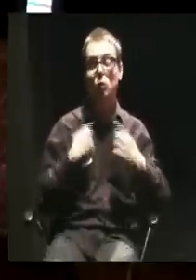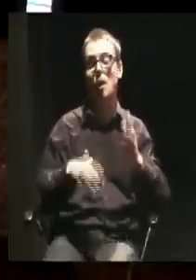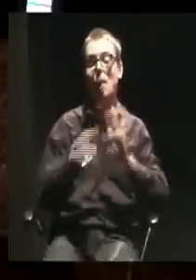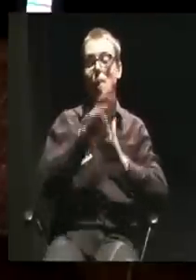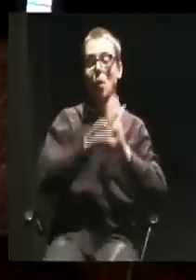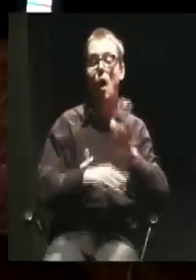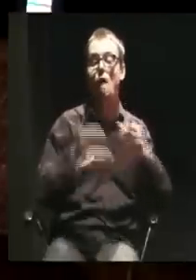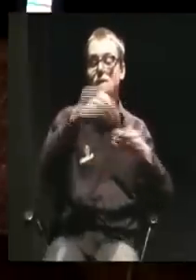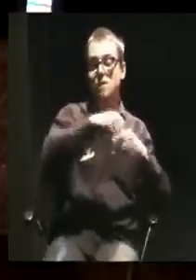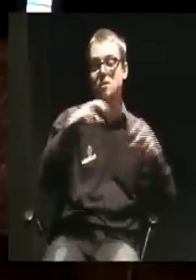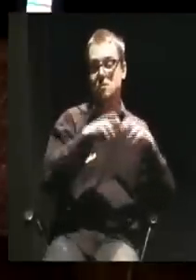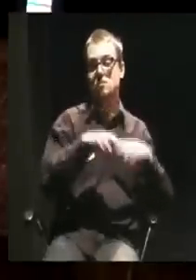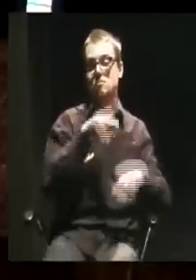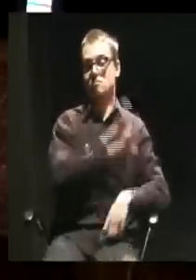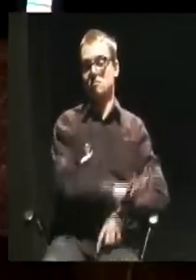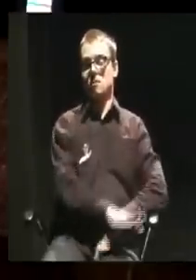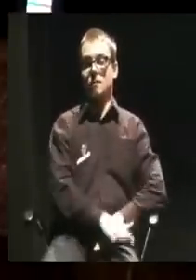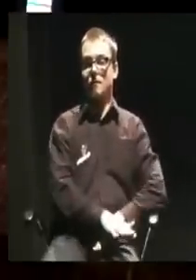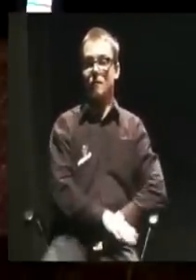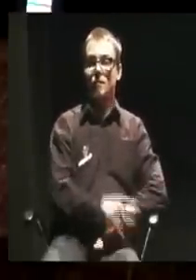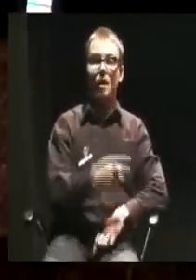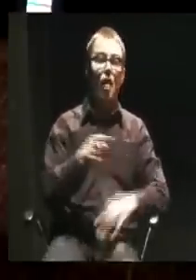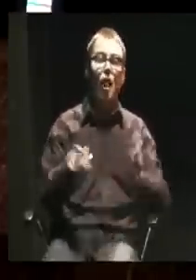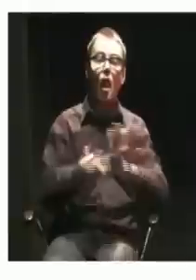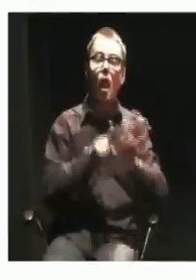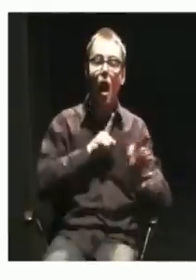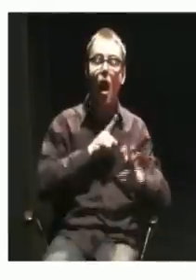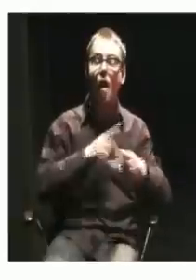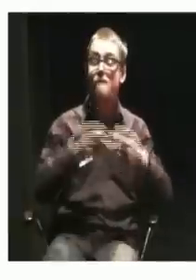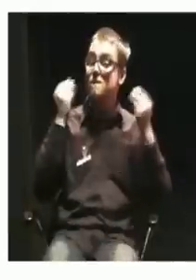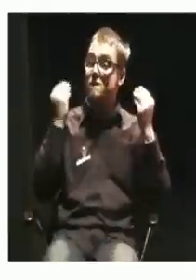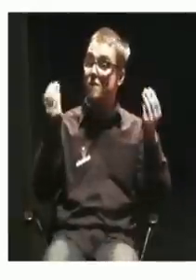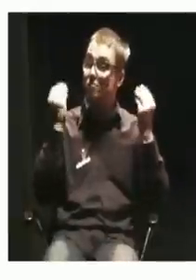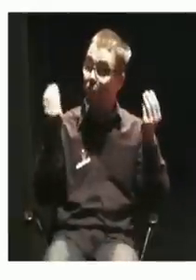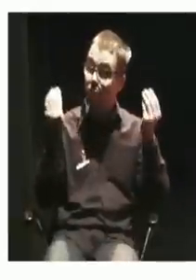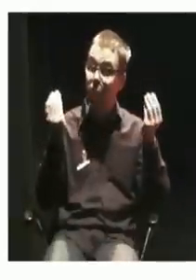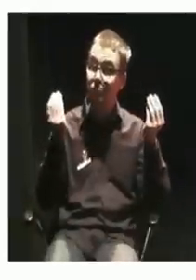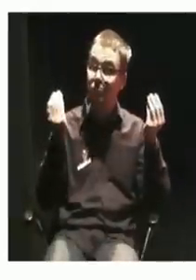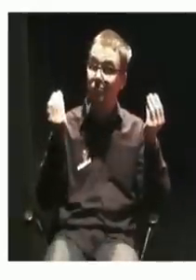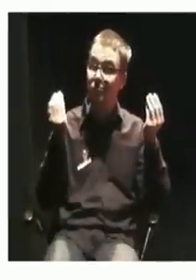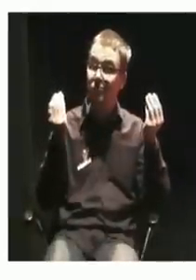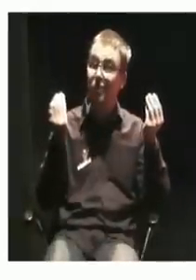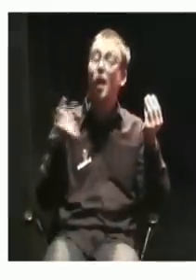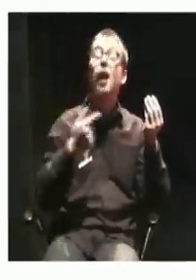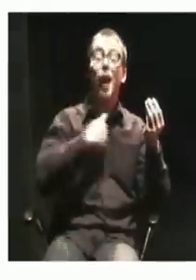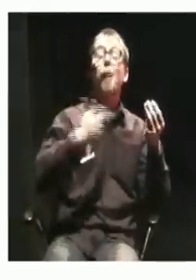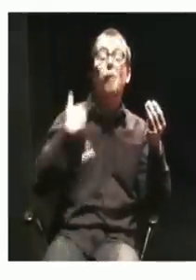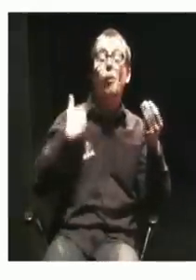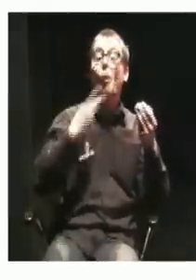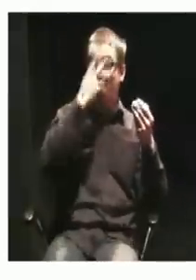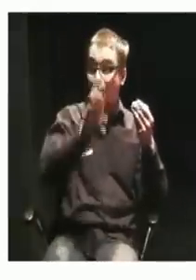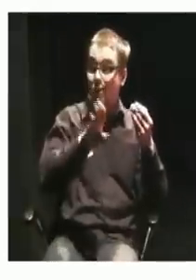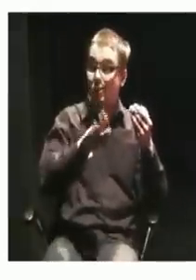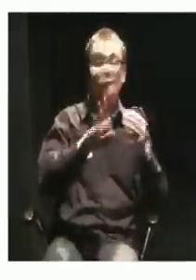Pierwszy raz byłem nominowany, to dla mnie naprawdę olbrzymi zaszczyt. Dla mnie to jest wyboldowanie mojej koncepcji, że nie ma rzeczy niemożliwych